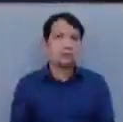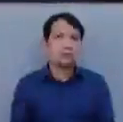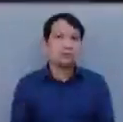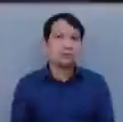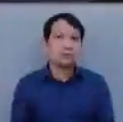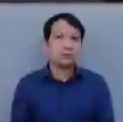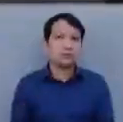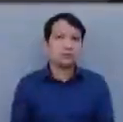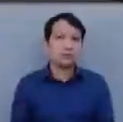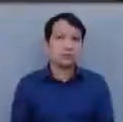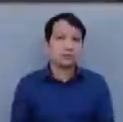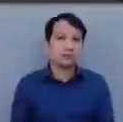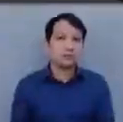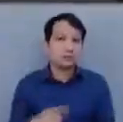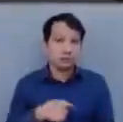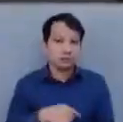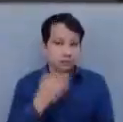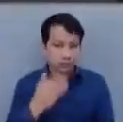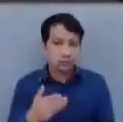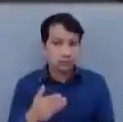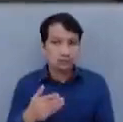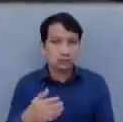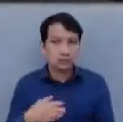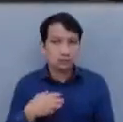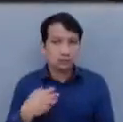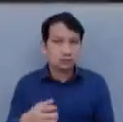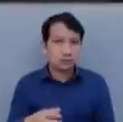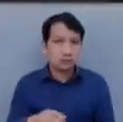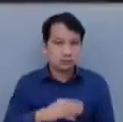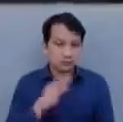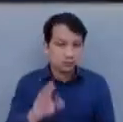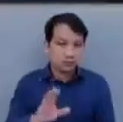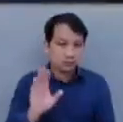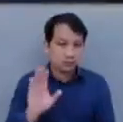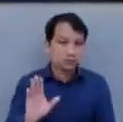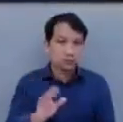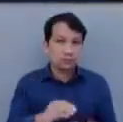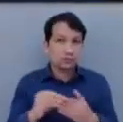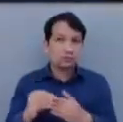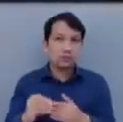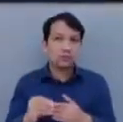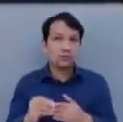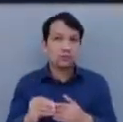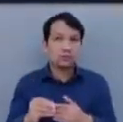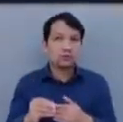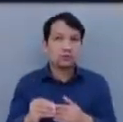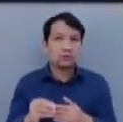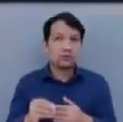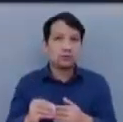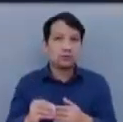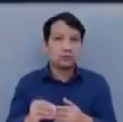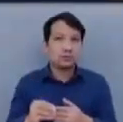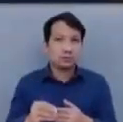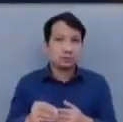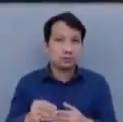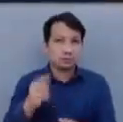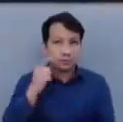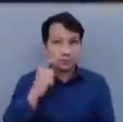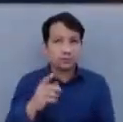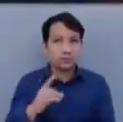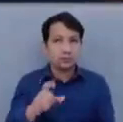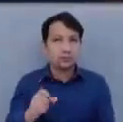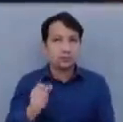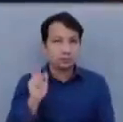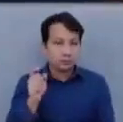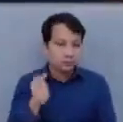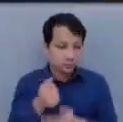nagpapasalamat sa mga pulis ng Maynila, sa pangunguna ni General Dizon, sa agar nilang